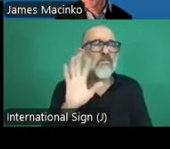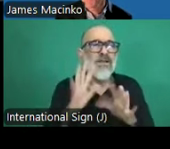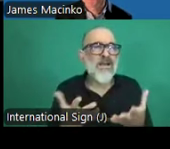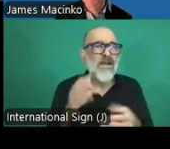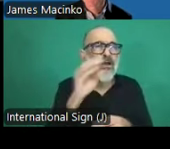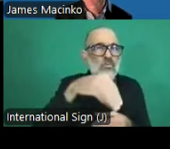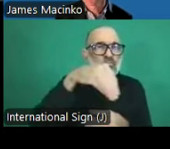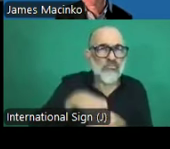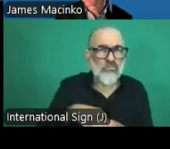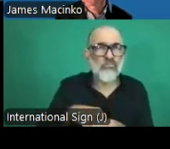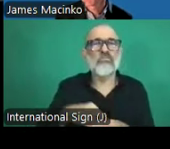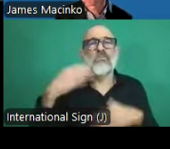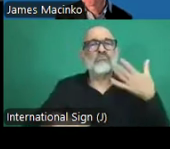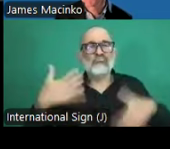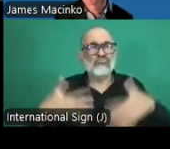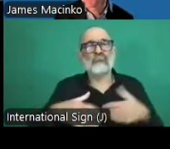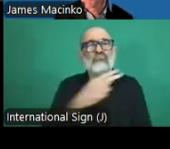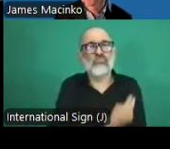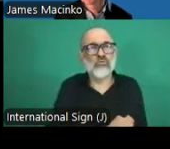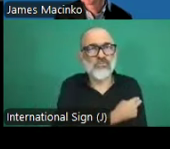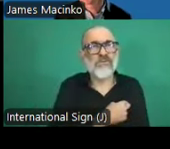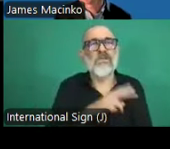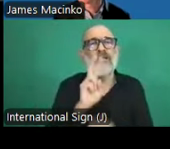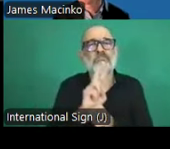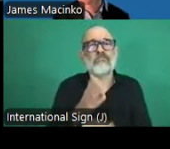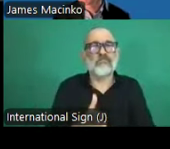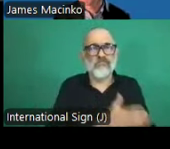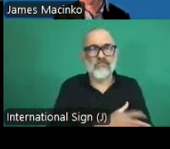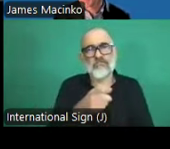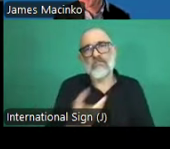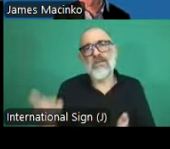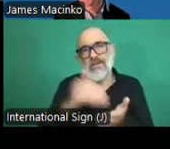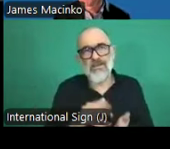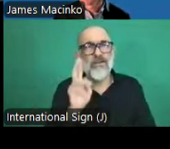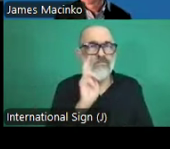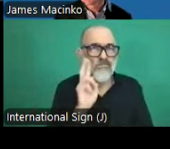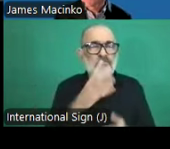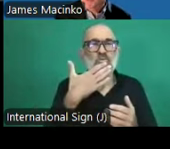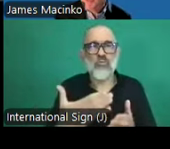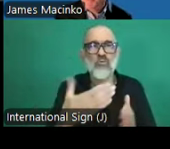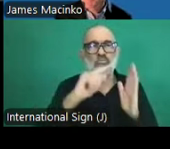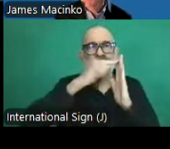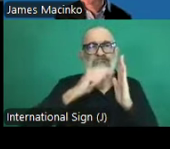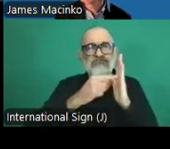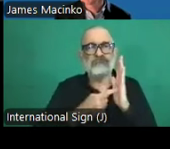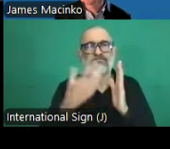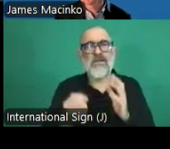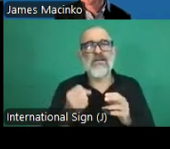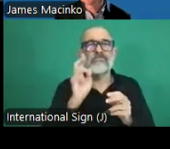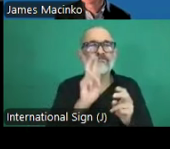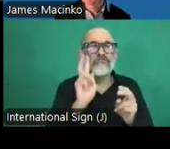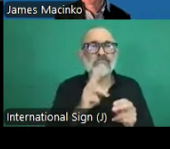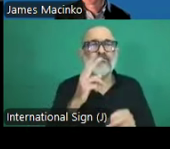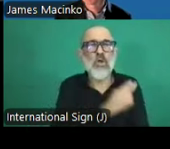hôpital pour ceux qui ont des accidents ou le préventif, c'est 2,5 fois plus